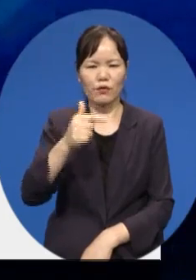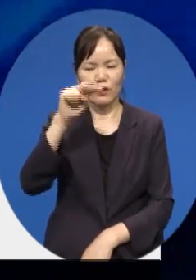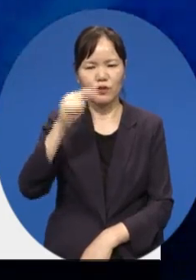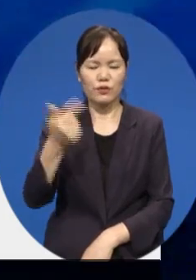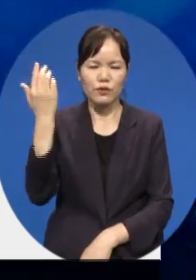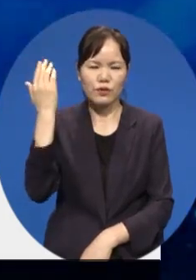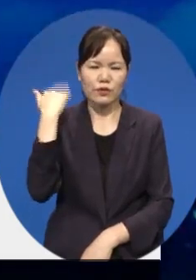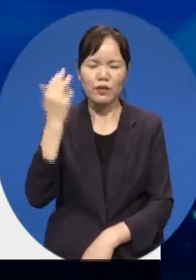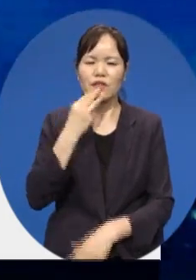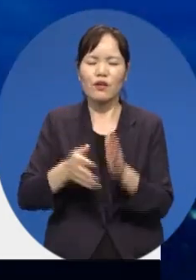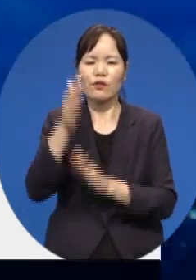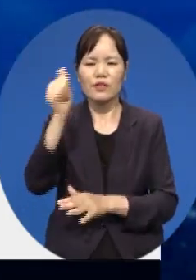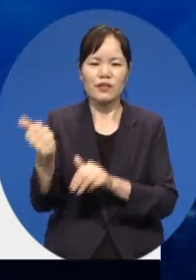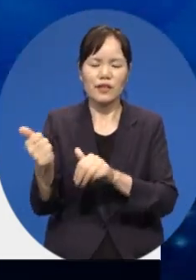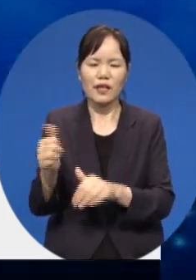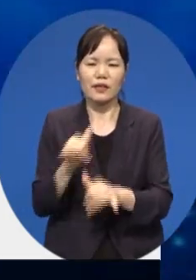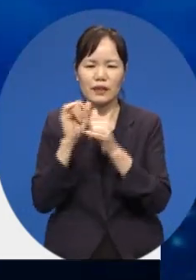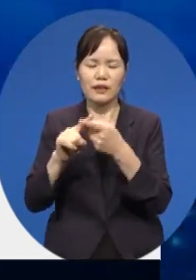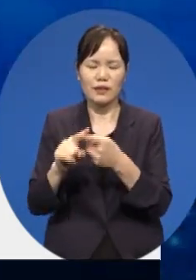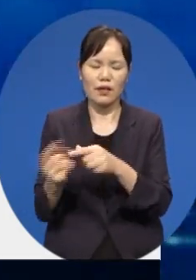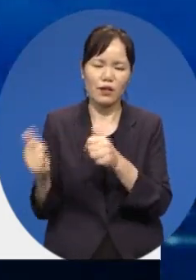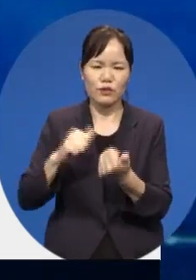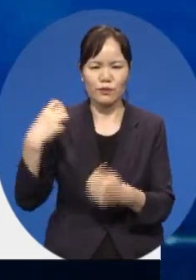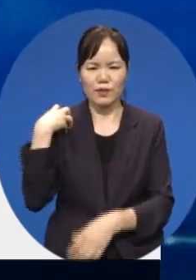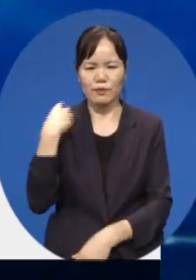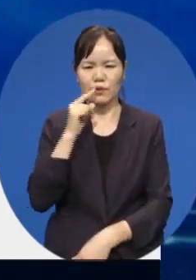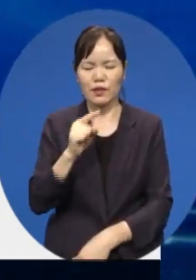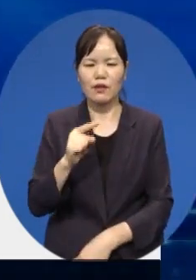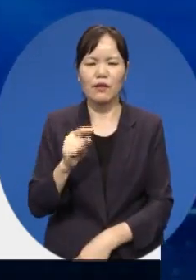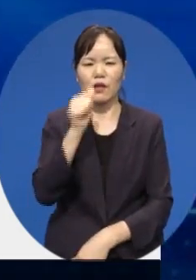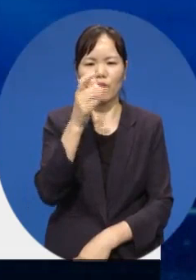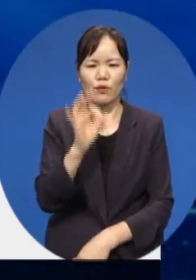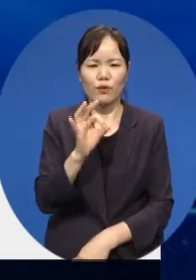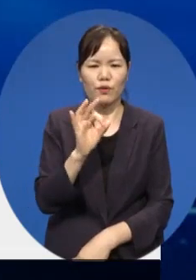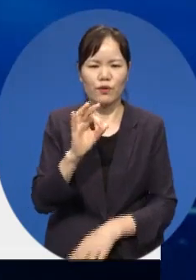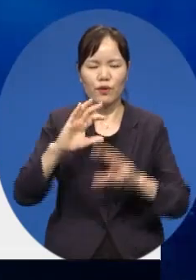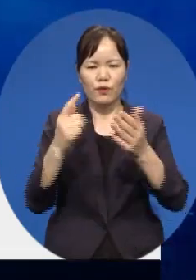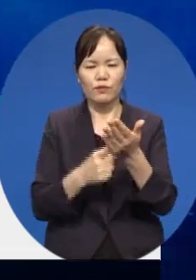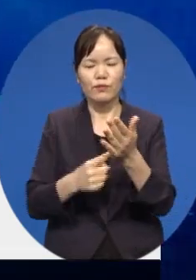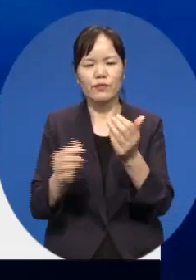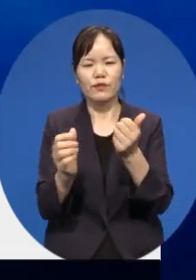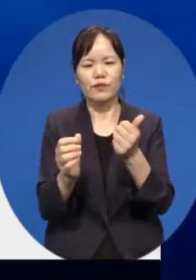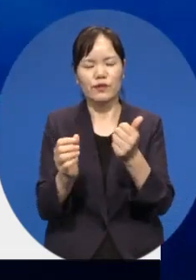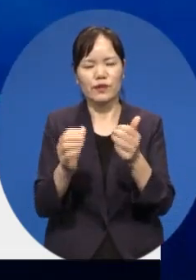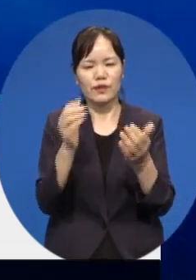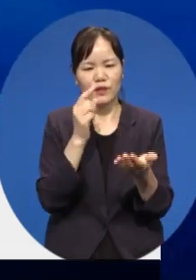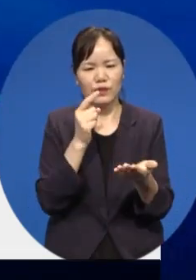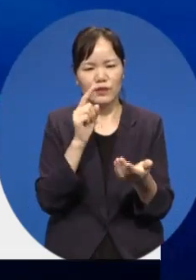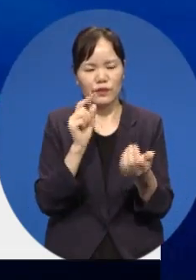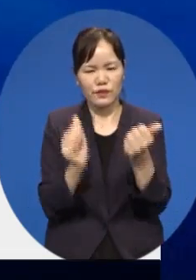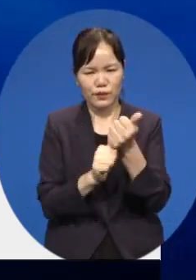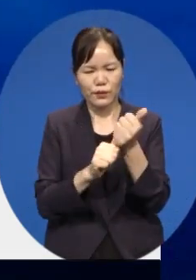책임졌다라고 얘기했다고 하고요. 홍남기 경제부총리에게는 경제 교과서에 머물지 말아라라고 또 지시했다고 합니다. 이런